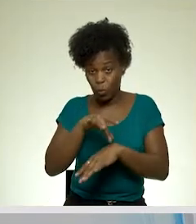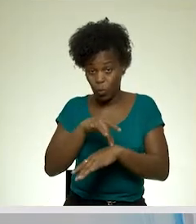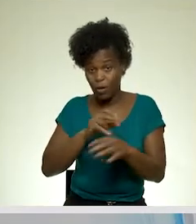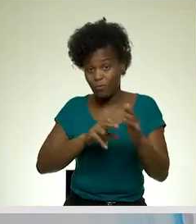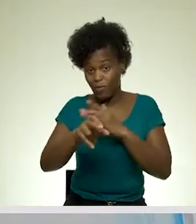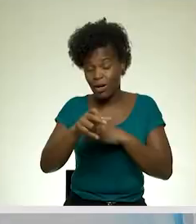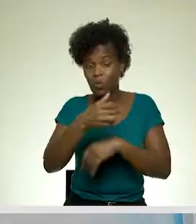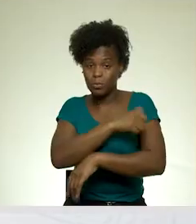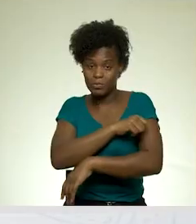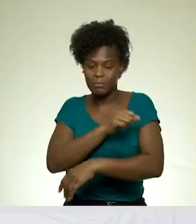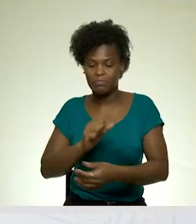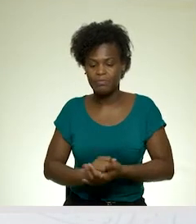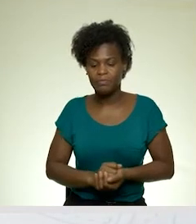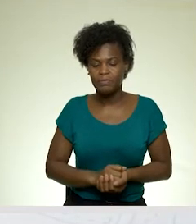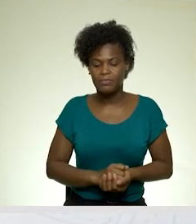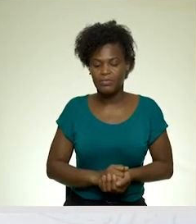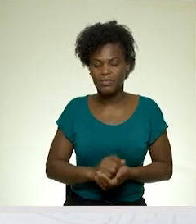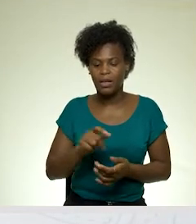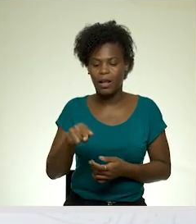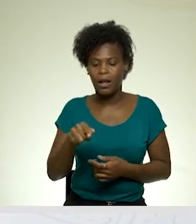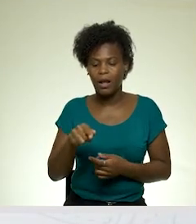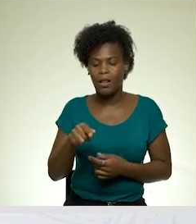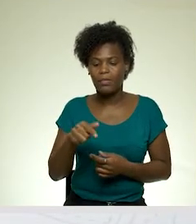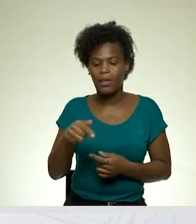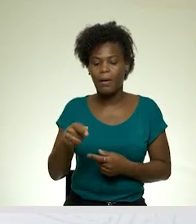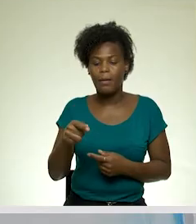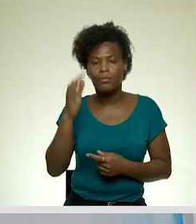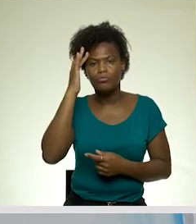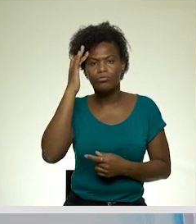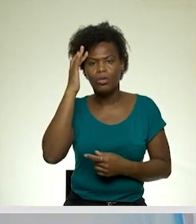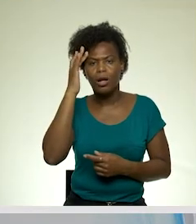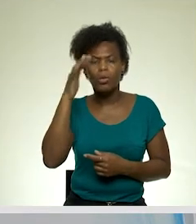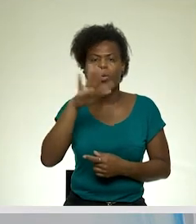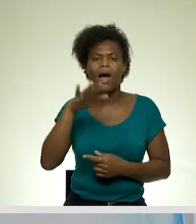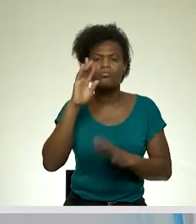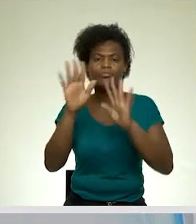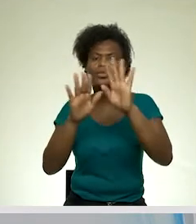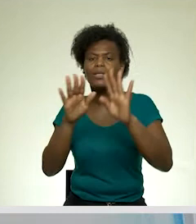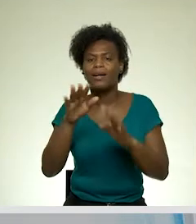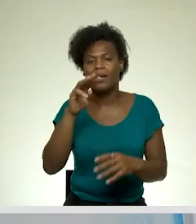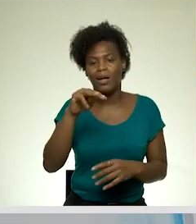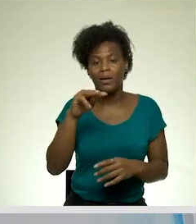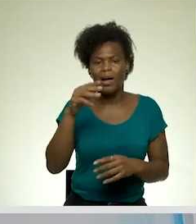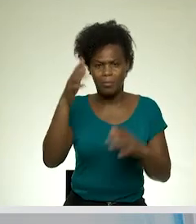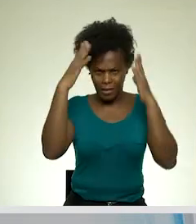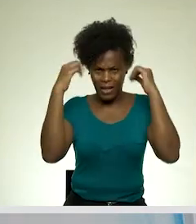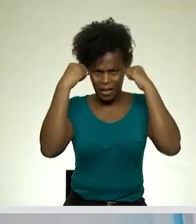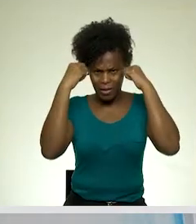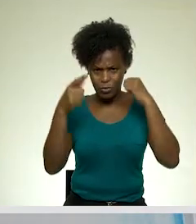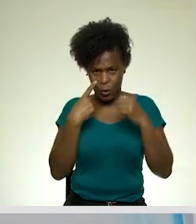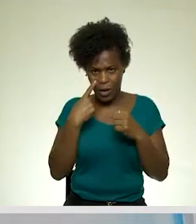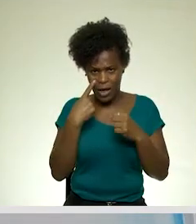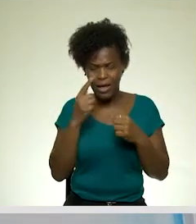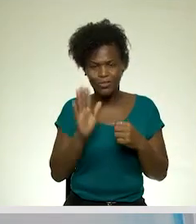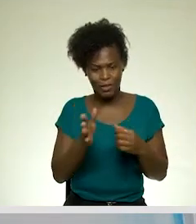vas. Juste à côté, tu as le musée Amilcar Cabral. Tu le connais? Mais